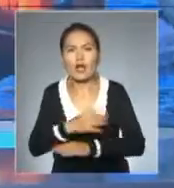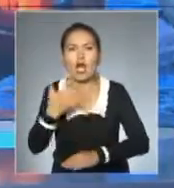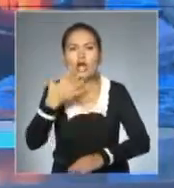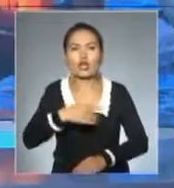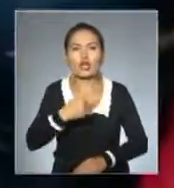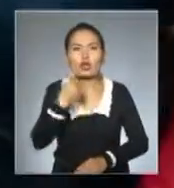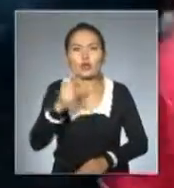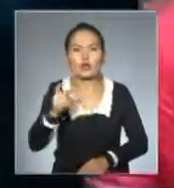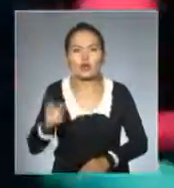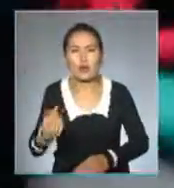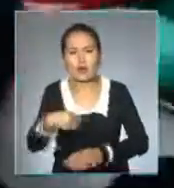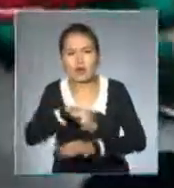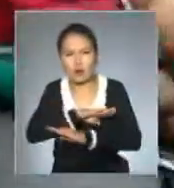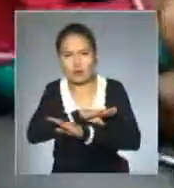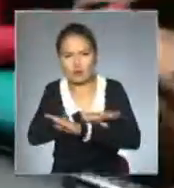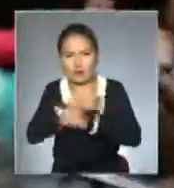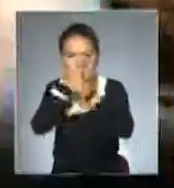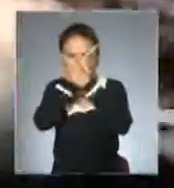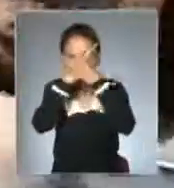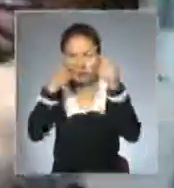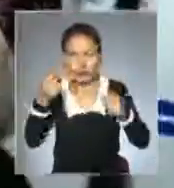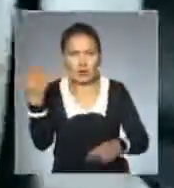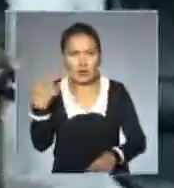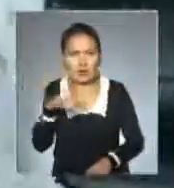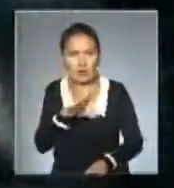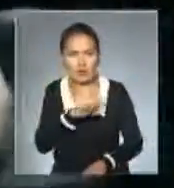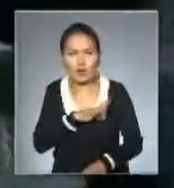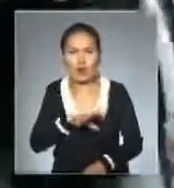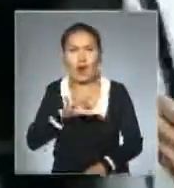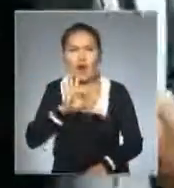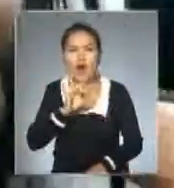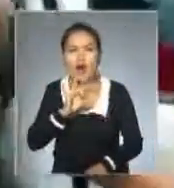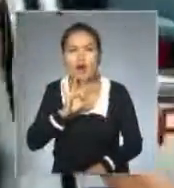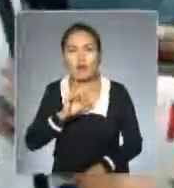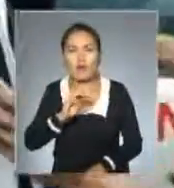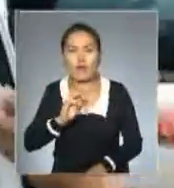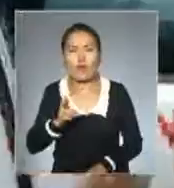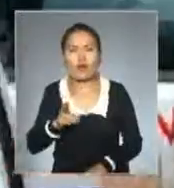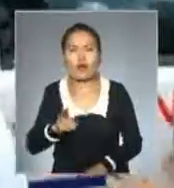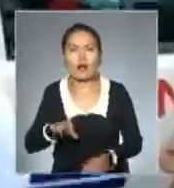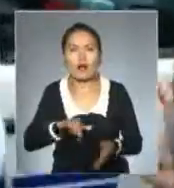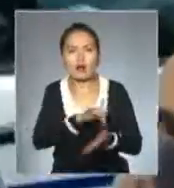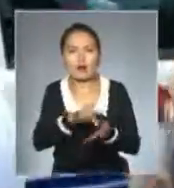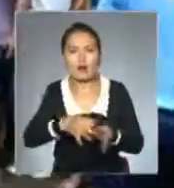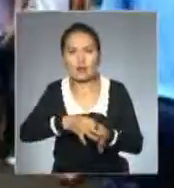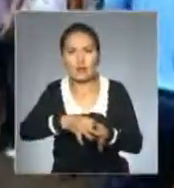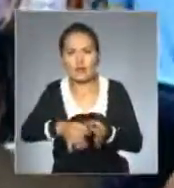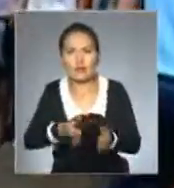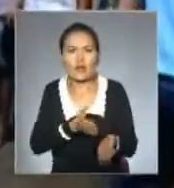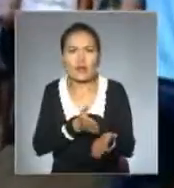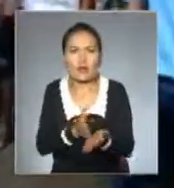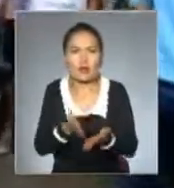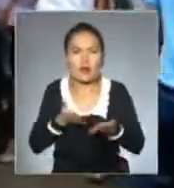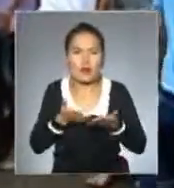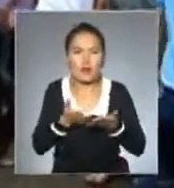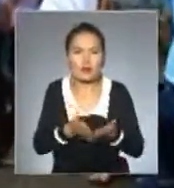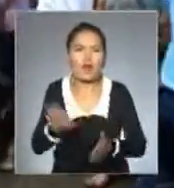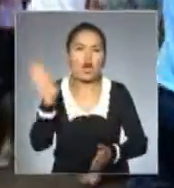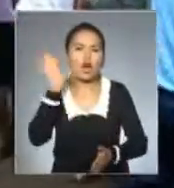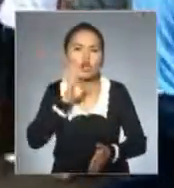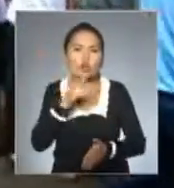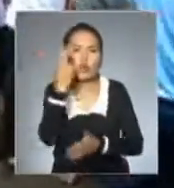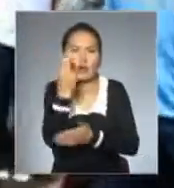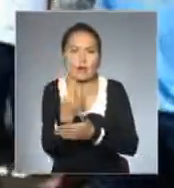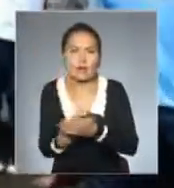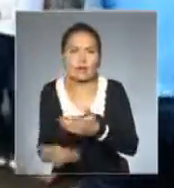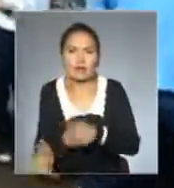51 жолаушының қазасы жайлы хабар таратқанбыз. Естеріңізде болса, Армок қаласынан Каматес аралына бағыт алған кеме жарты жолда суға